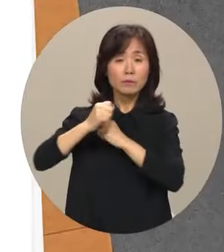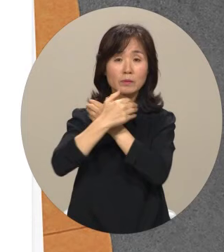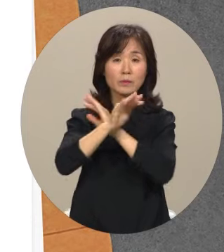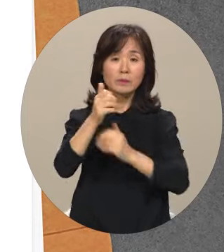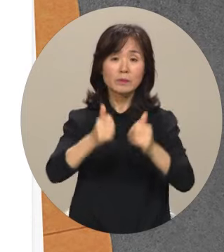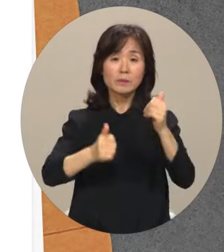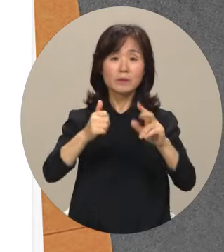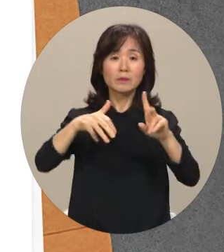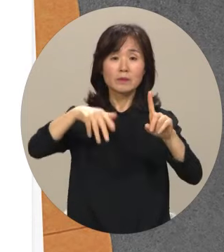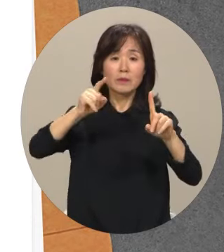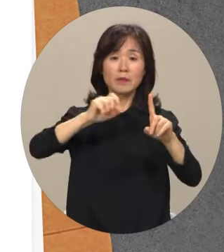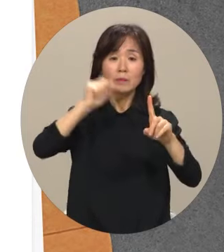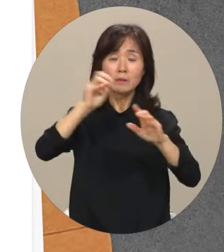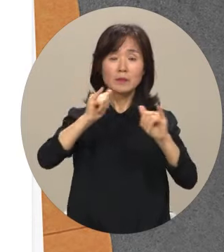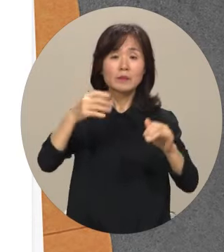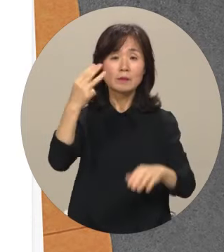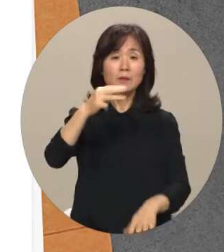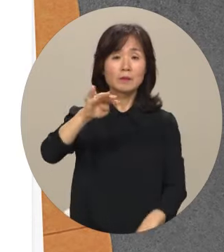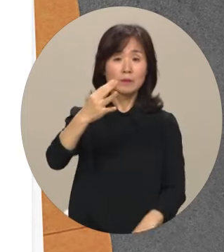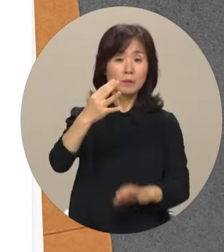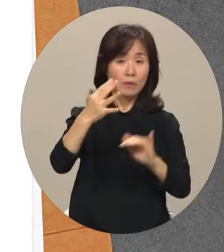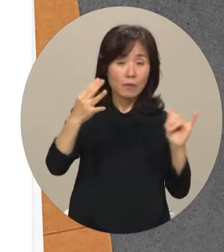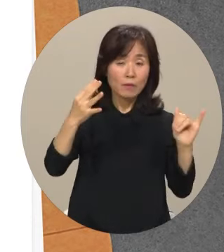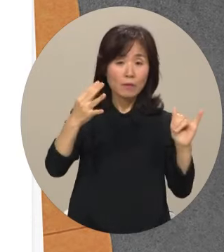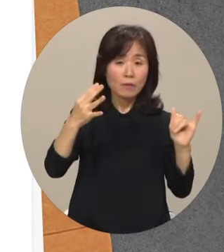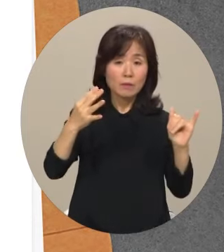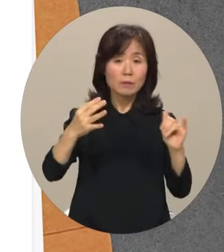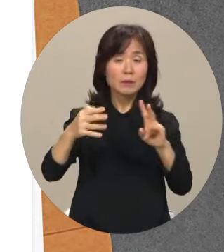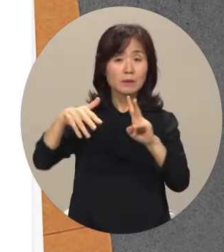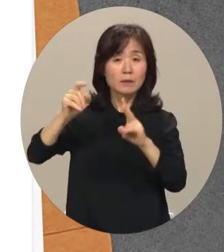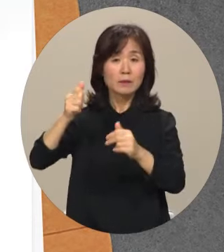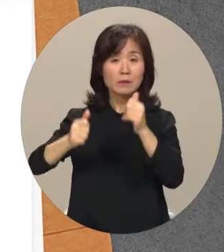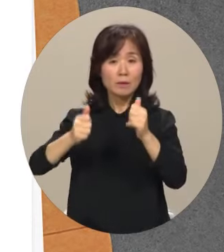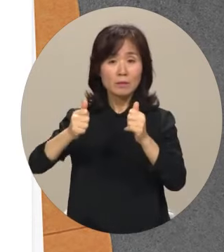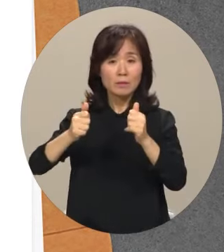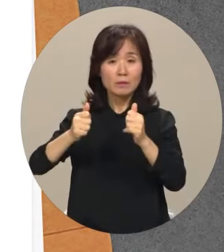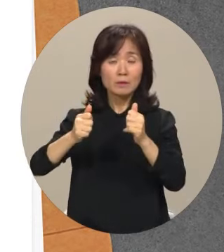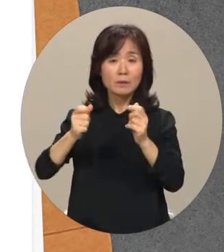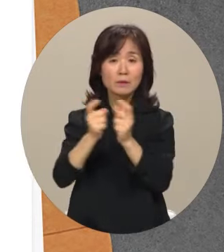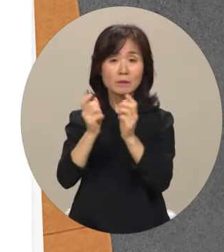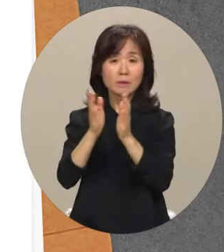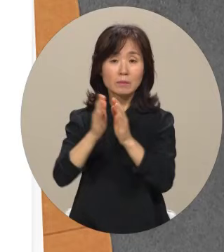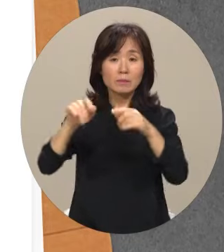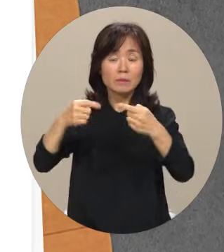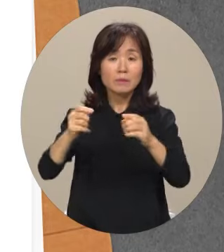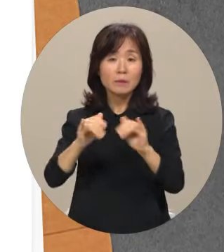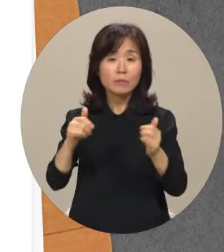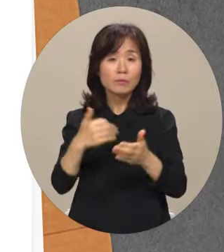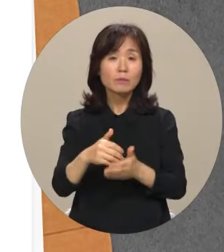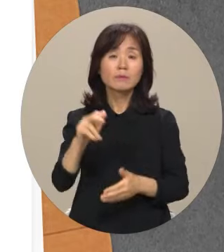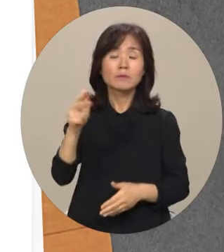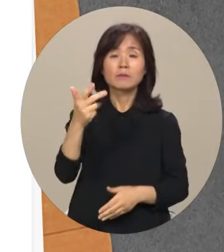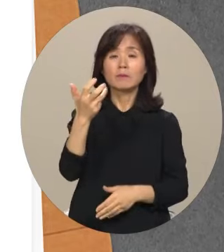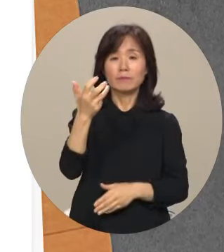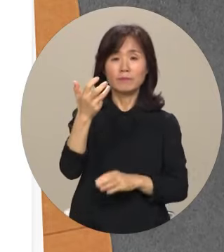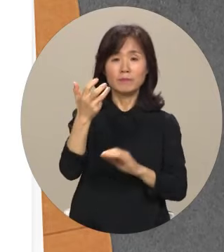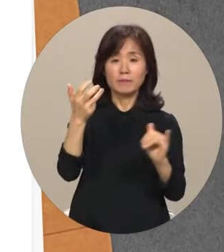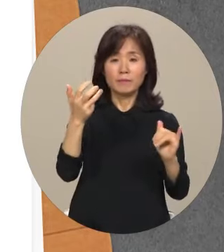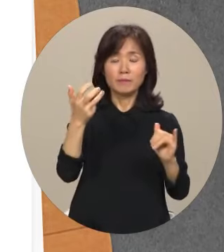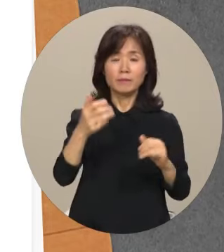시험에 1차 합격자는 3,400여 명이었는데 2차 시험에 실제 응시한 인원은 78명에